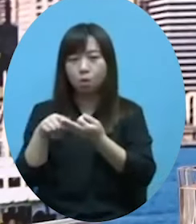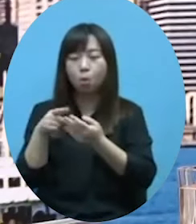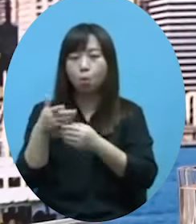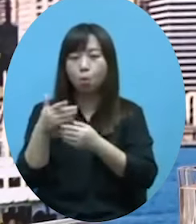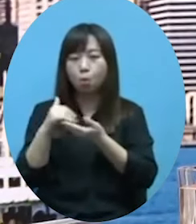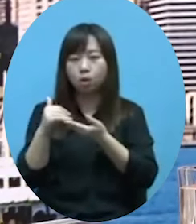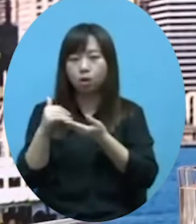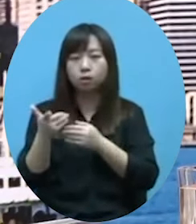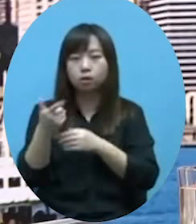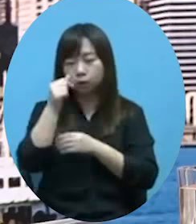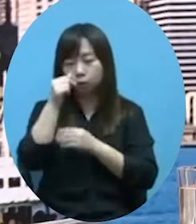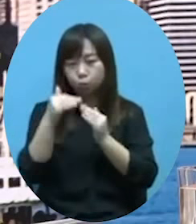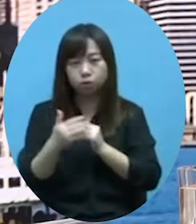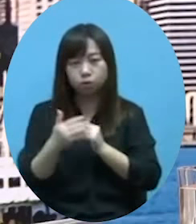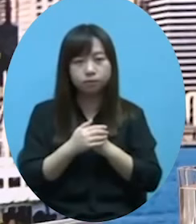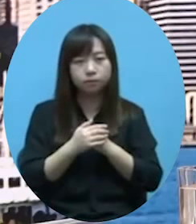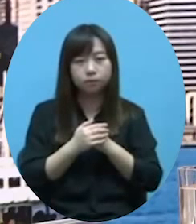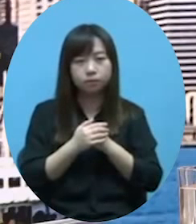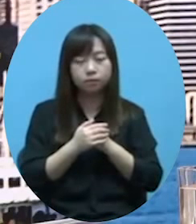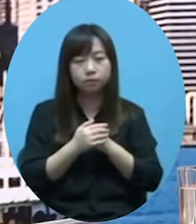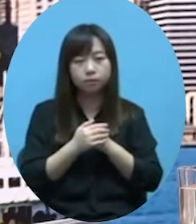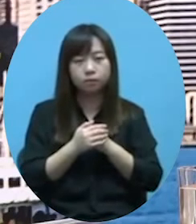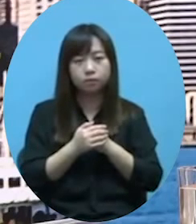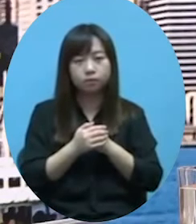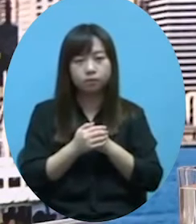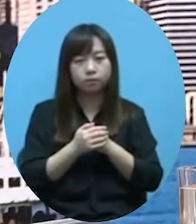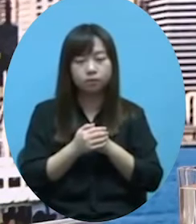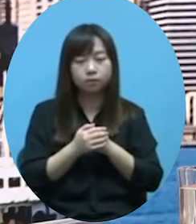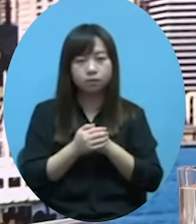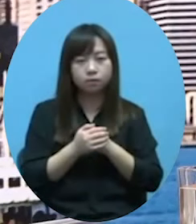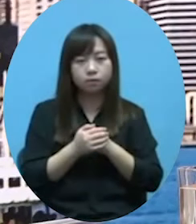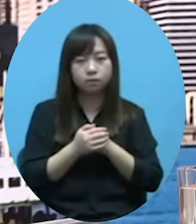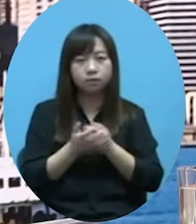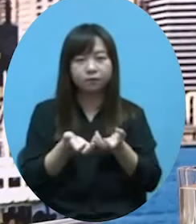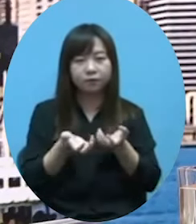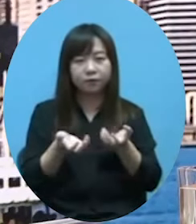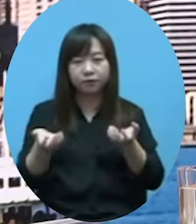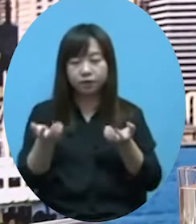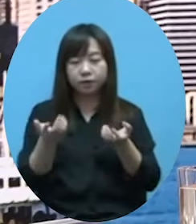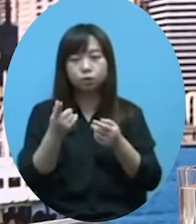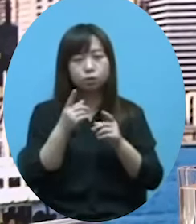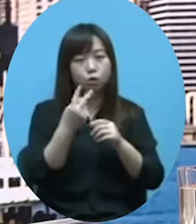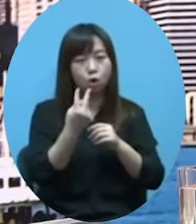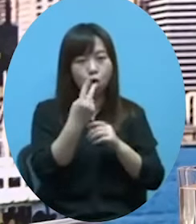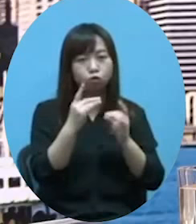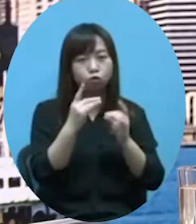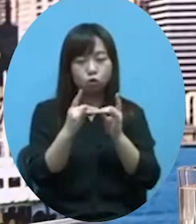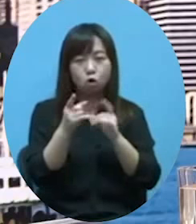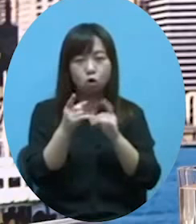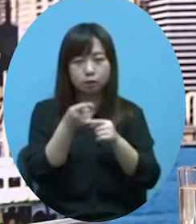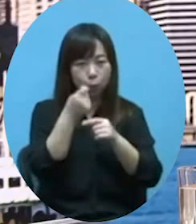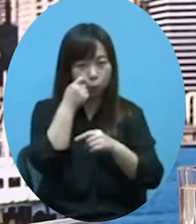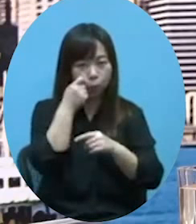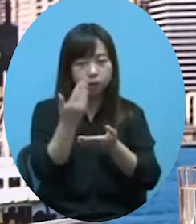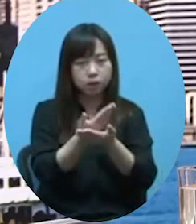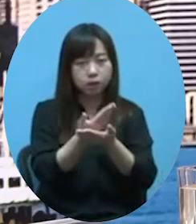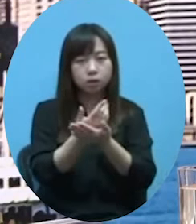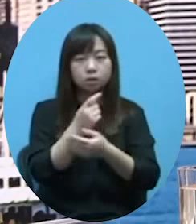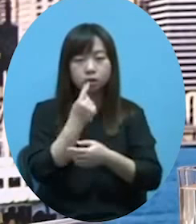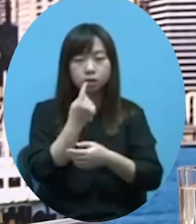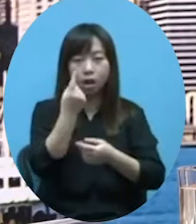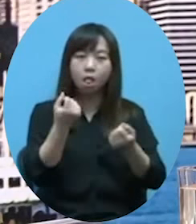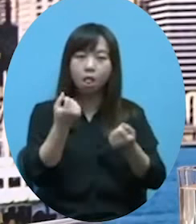它的測試主要是分兩個臨床的測試一種是屬